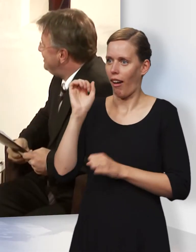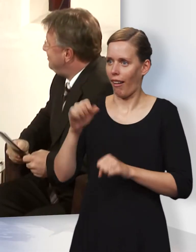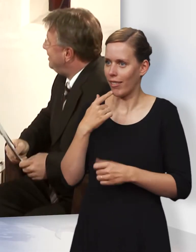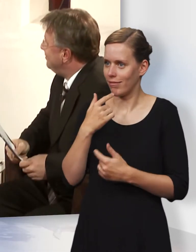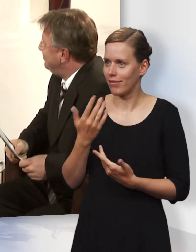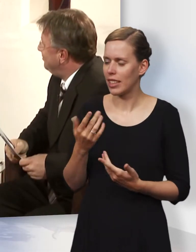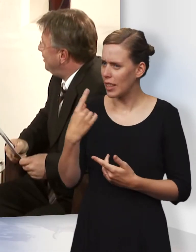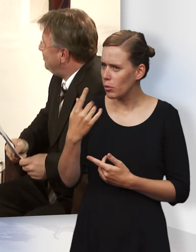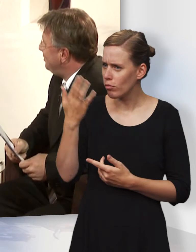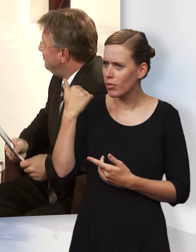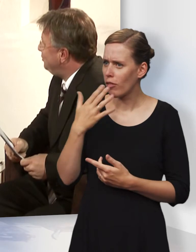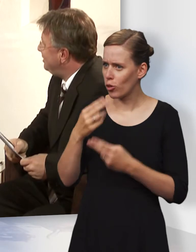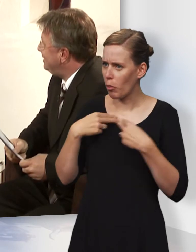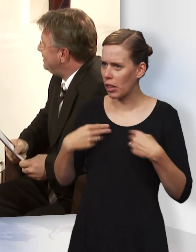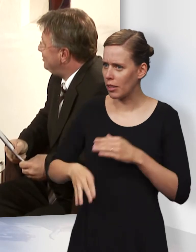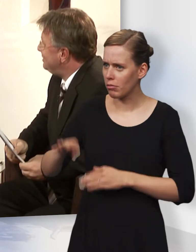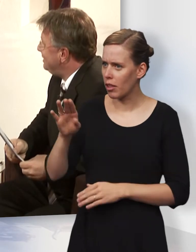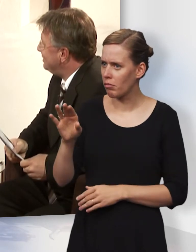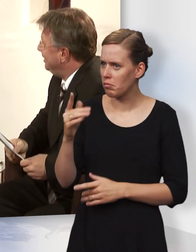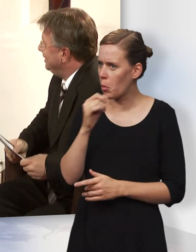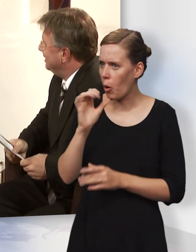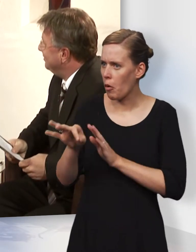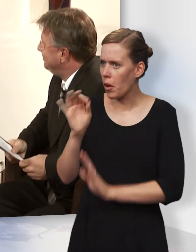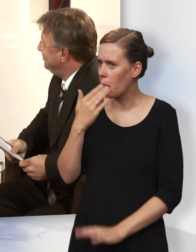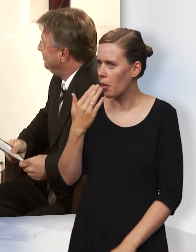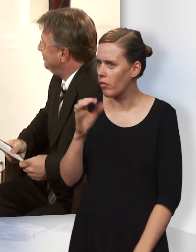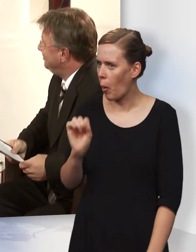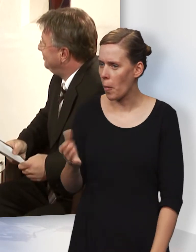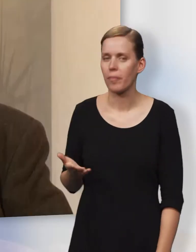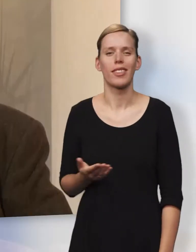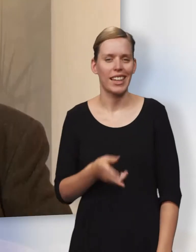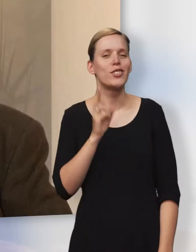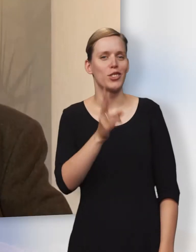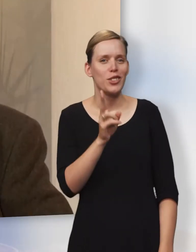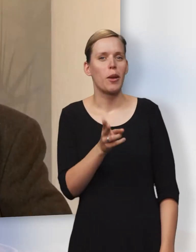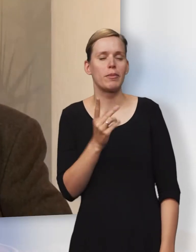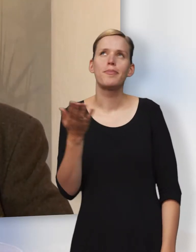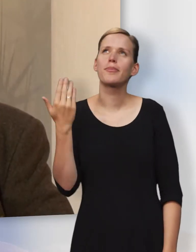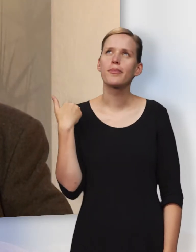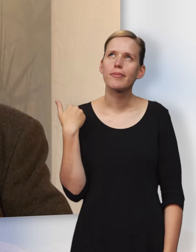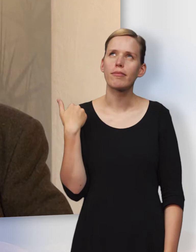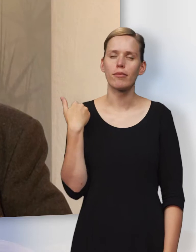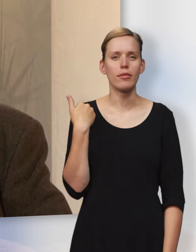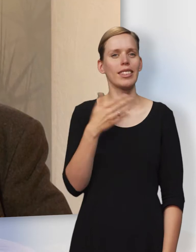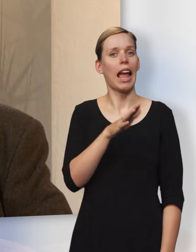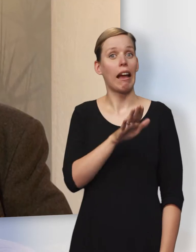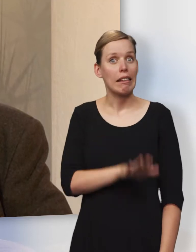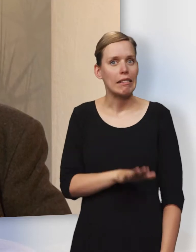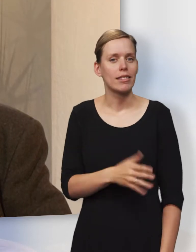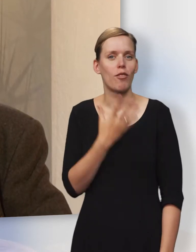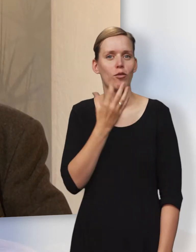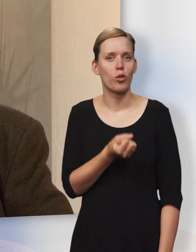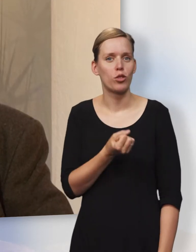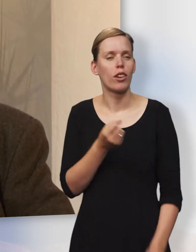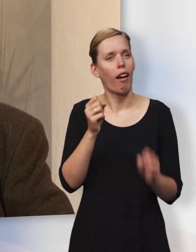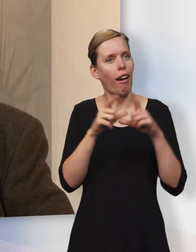mal Priester werden. Warum wurde nichts aus dieser Karriere? Also das ist richtig. Also so mein Kindheitswunsch war